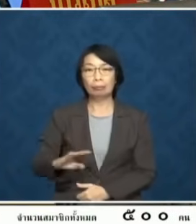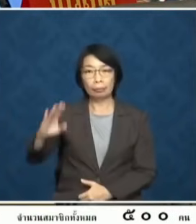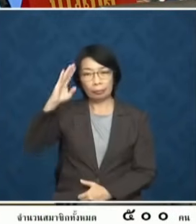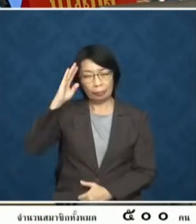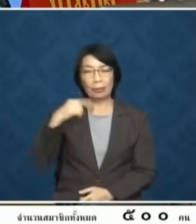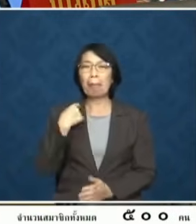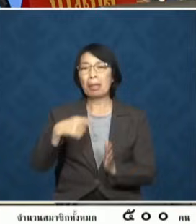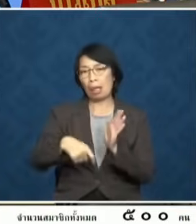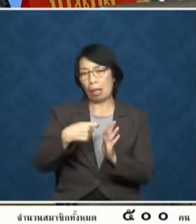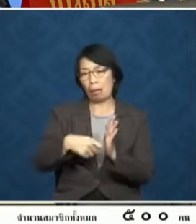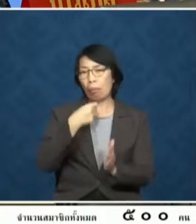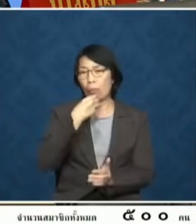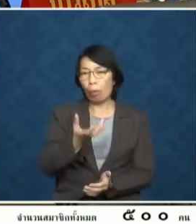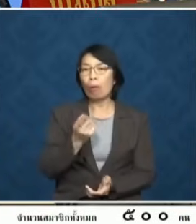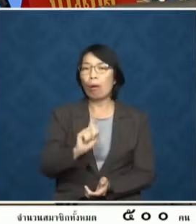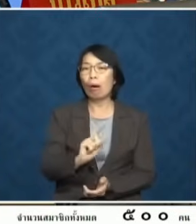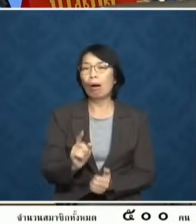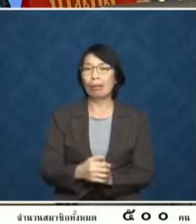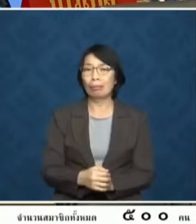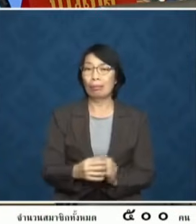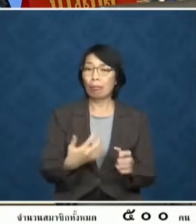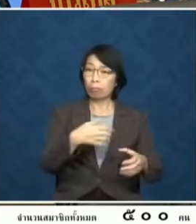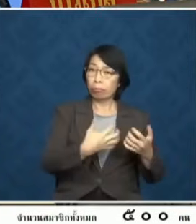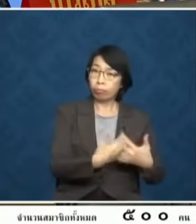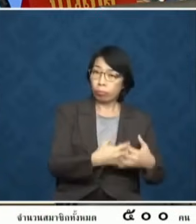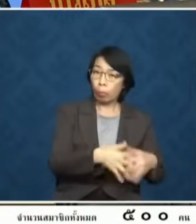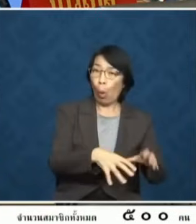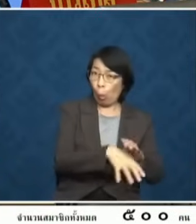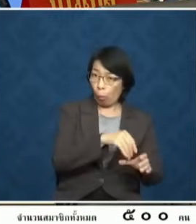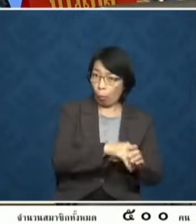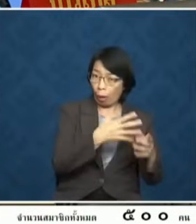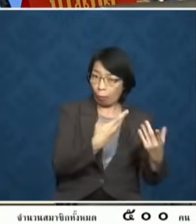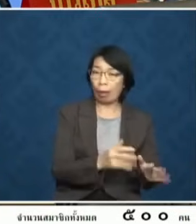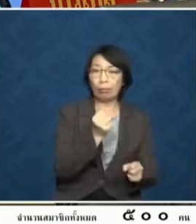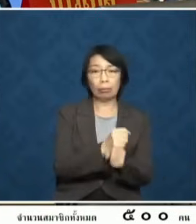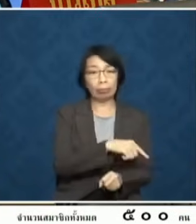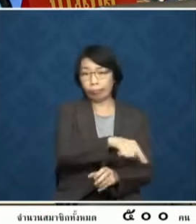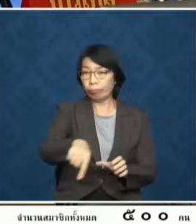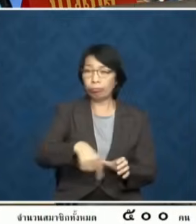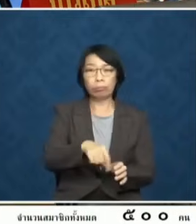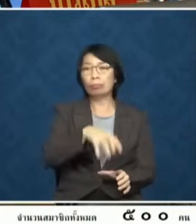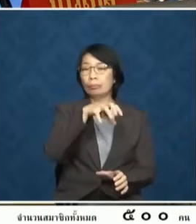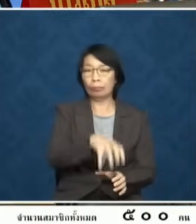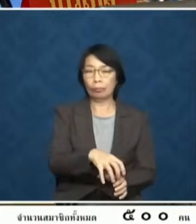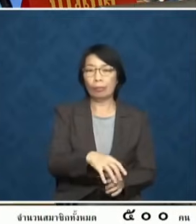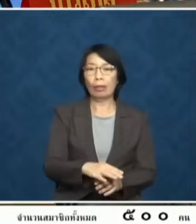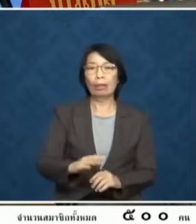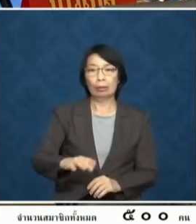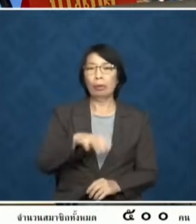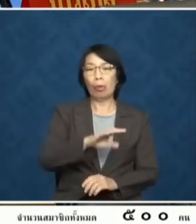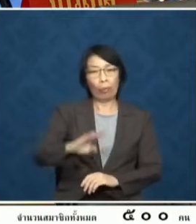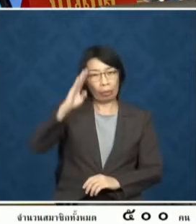ยังอ้างว่าผลผลิตเหล่านี้ผลิตในโรงกลั่นแล้วก็ดำเนินการทุกอย่างในกรมการพลังงาน